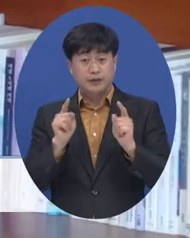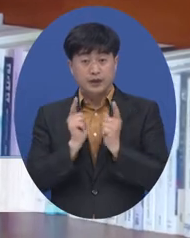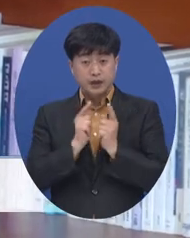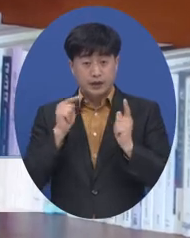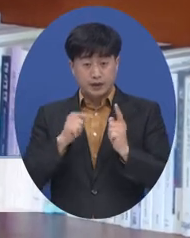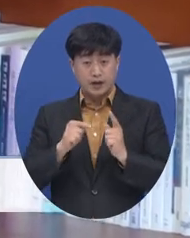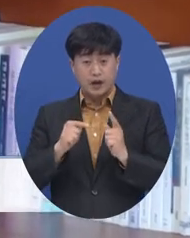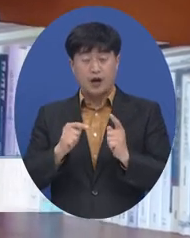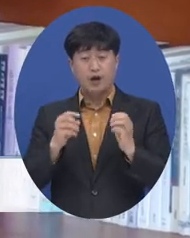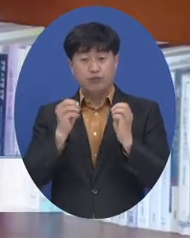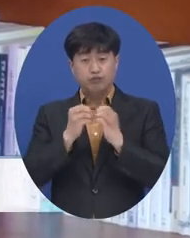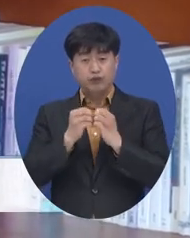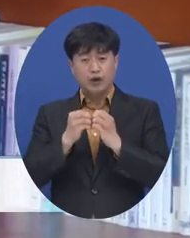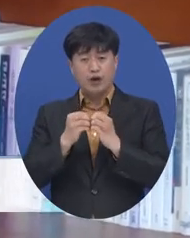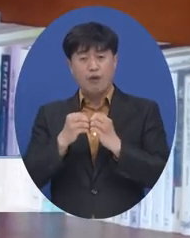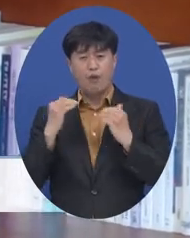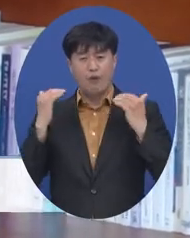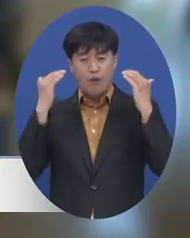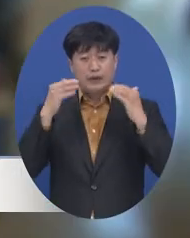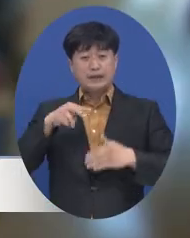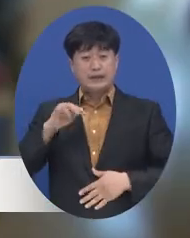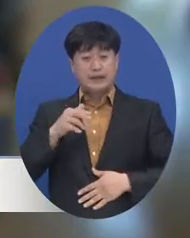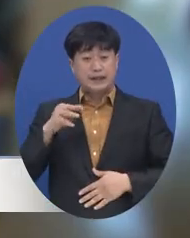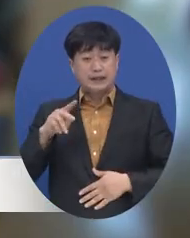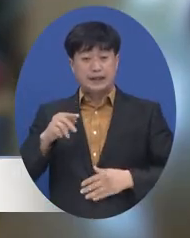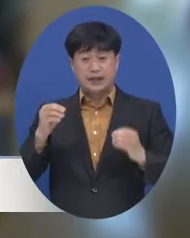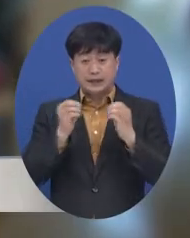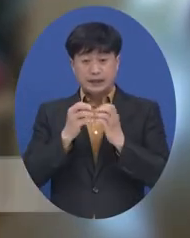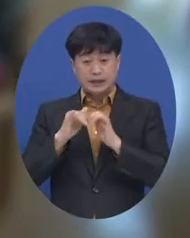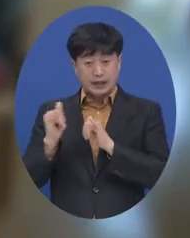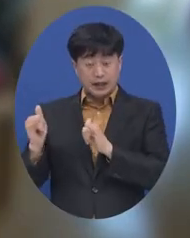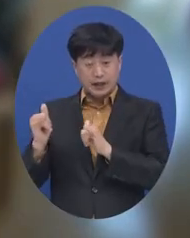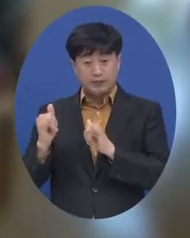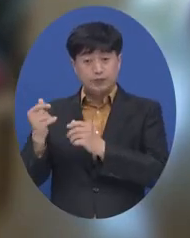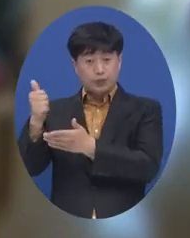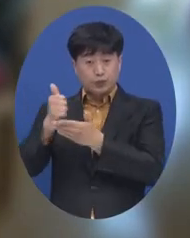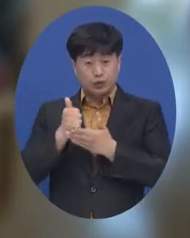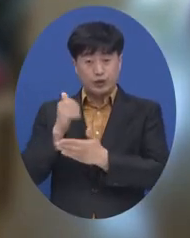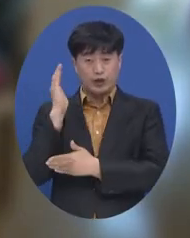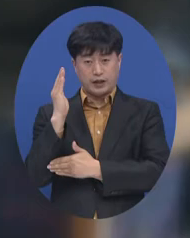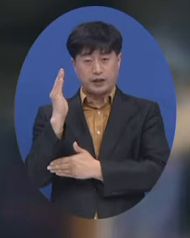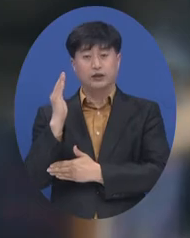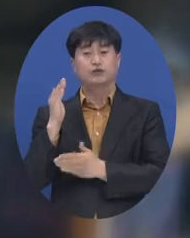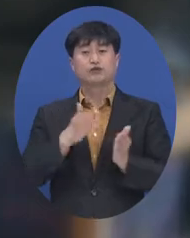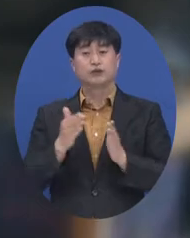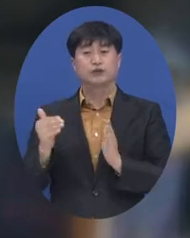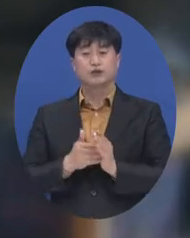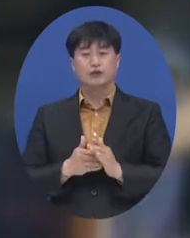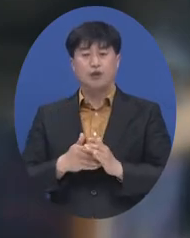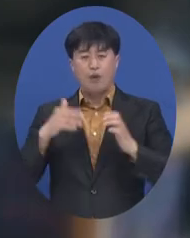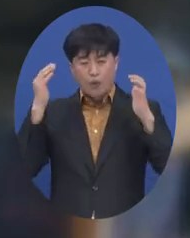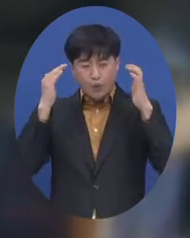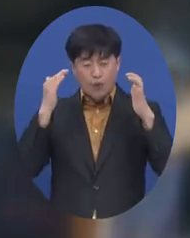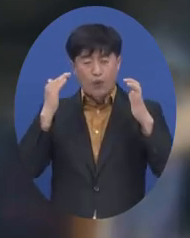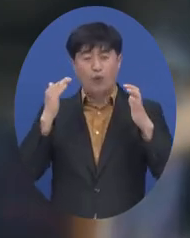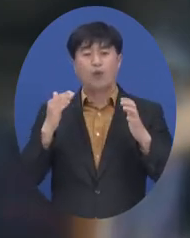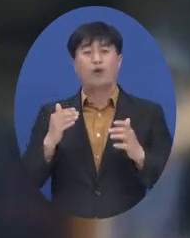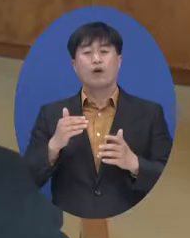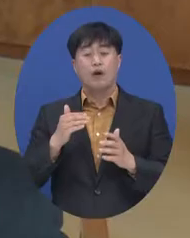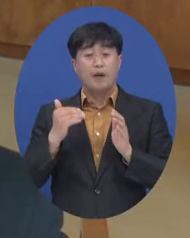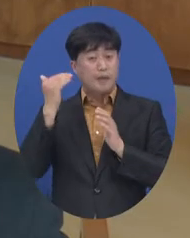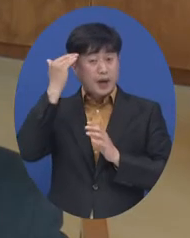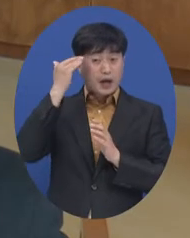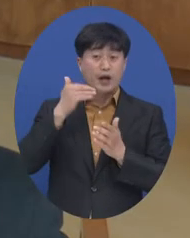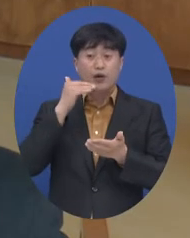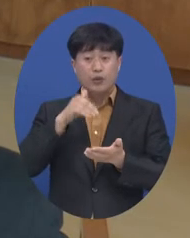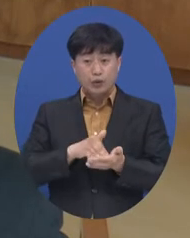대상으로 문학계 원로 신달자 시인을 초청한 인문학 강의도 마련했습니다. 고통의 걸림돌이 성공의